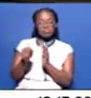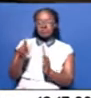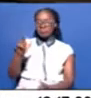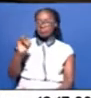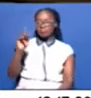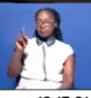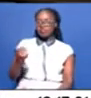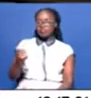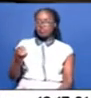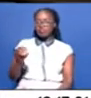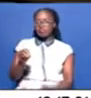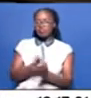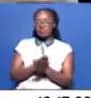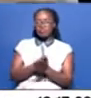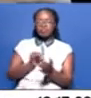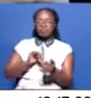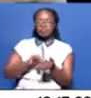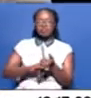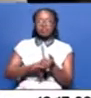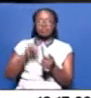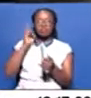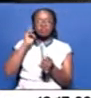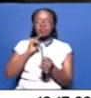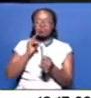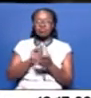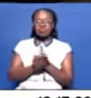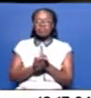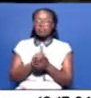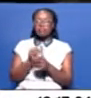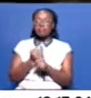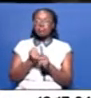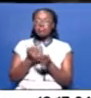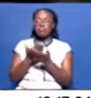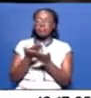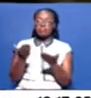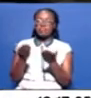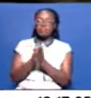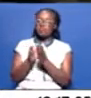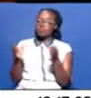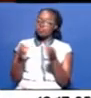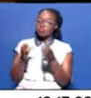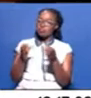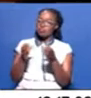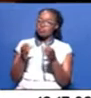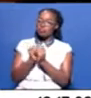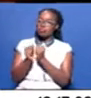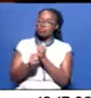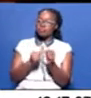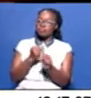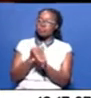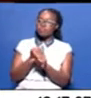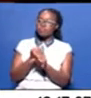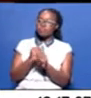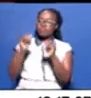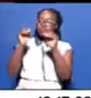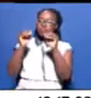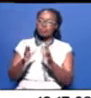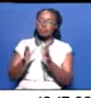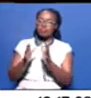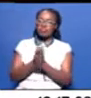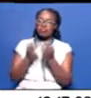wote wakiwa na matatizo ya kusikia, wamefanya kazi katika kiwanda hicho kwa miaka kumi na kuwa walimu wenye wanafunzi